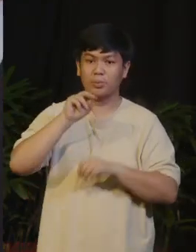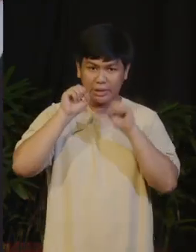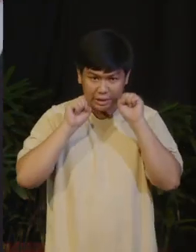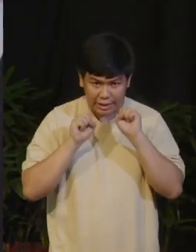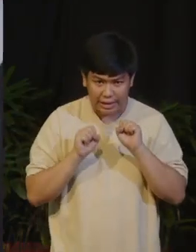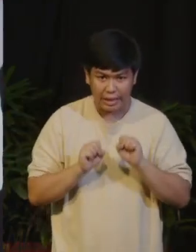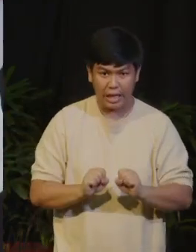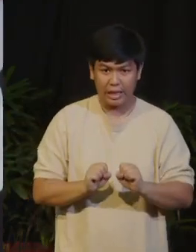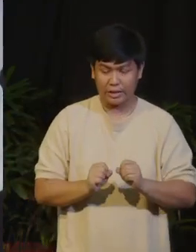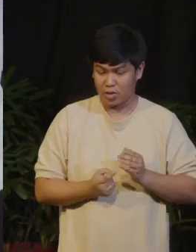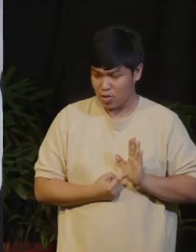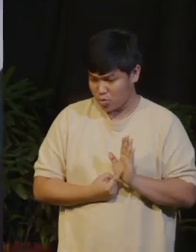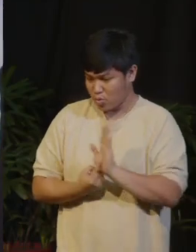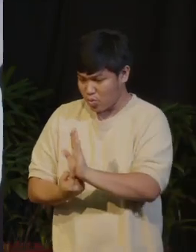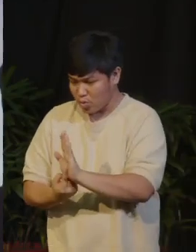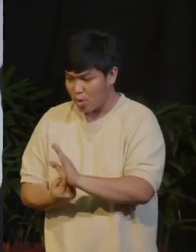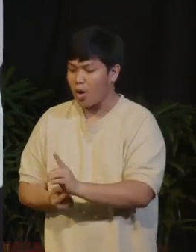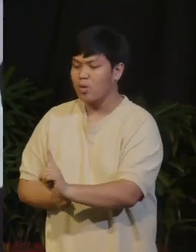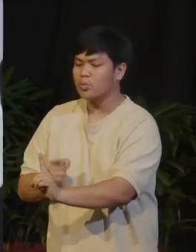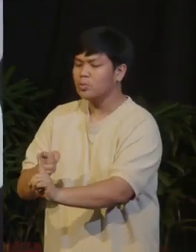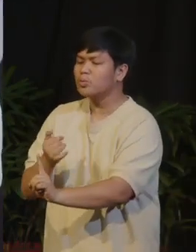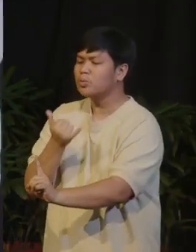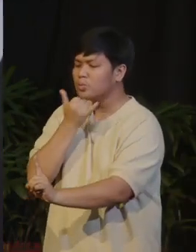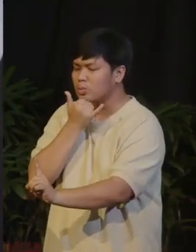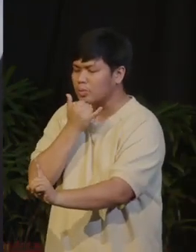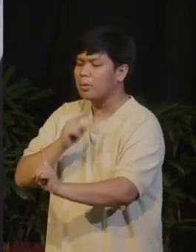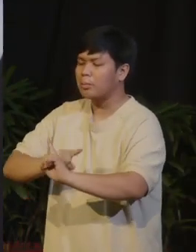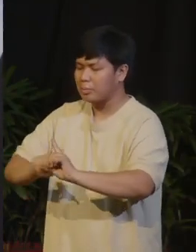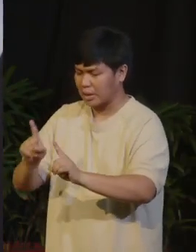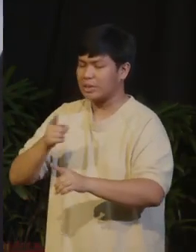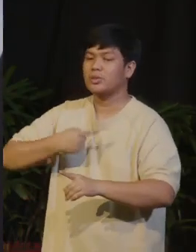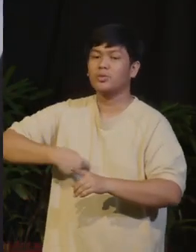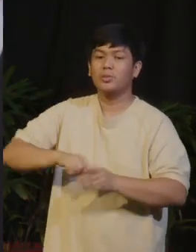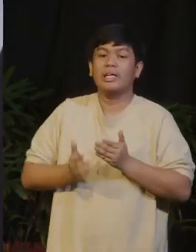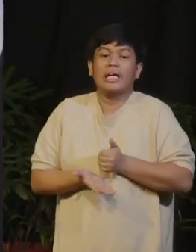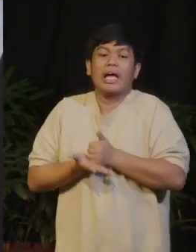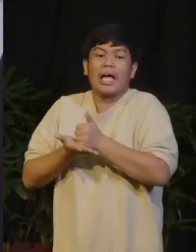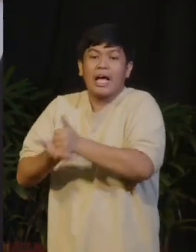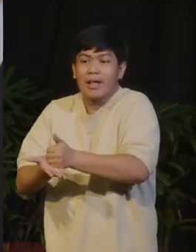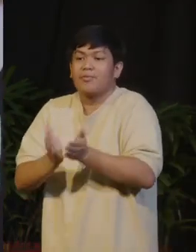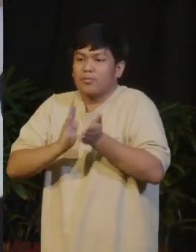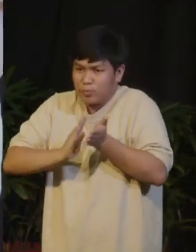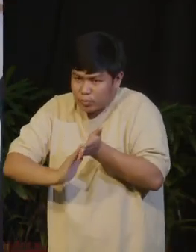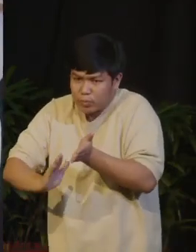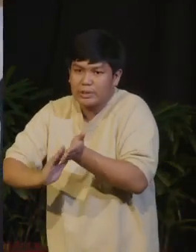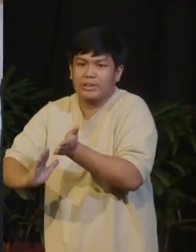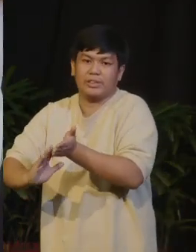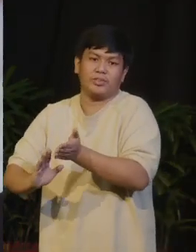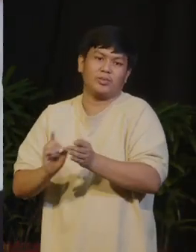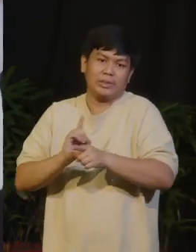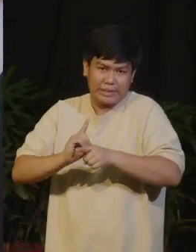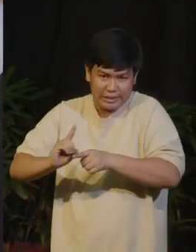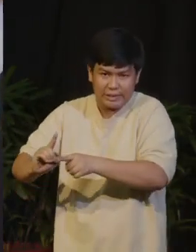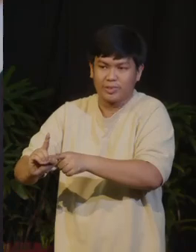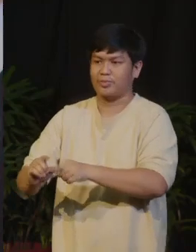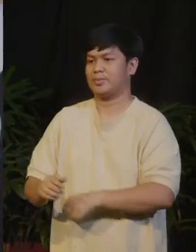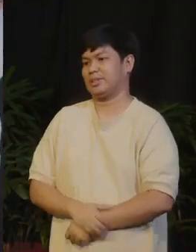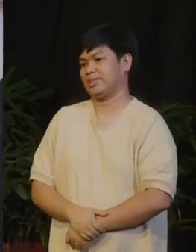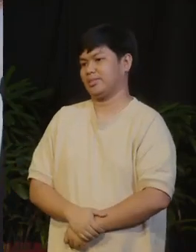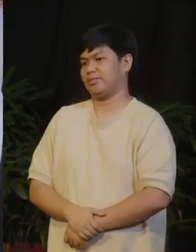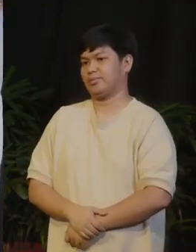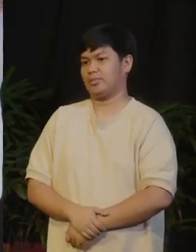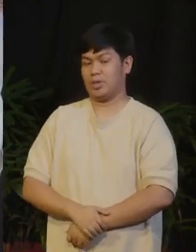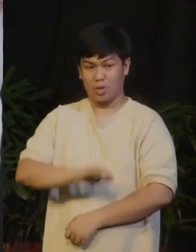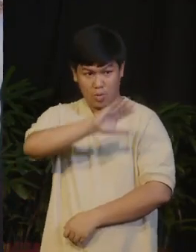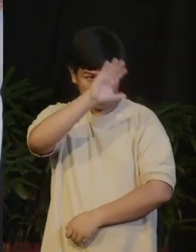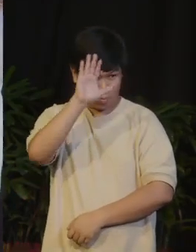na ng mapagpatawad na diwa sa paghuhusga sa ating kapwa. Ang una niyang sinabi dito sa verse 37,